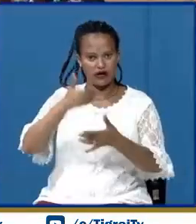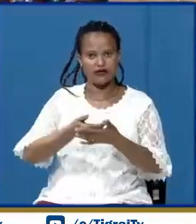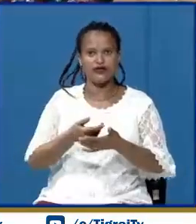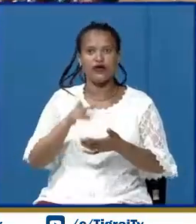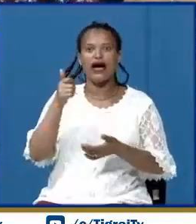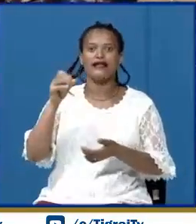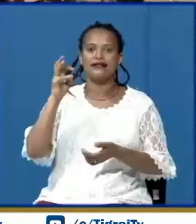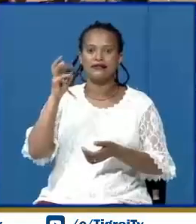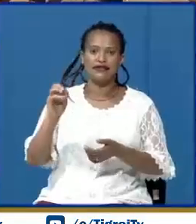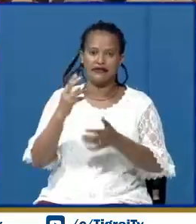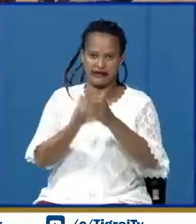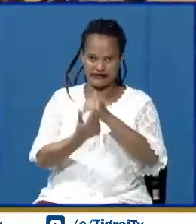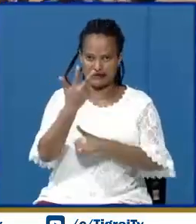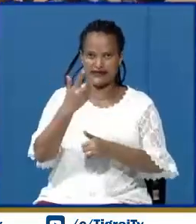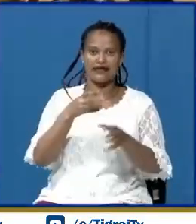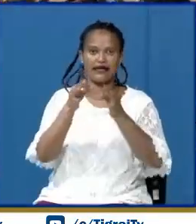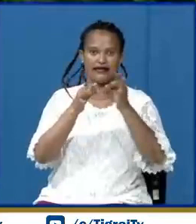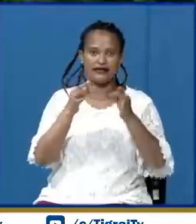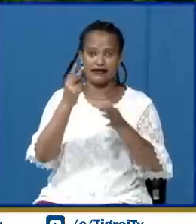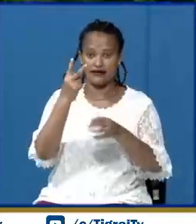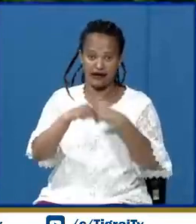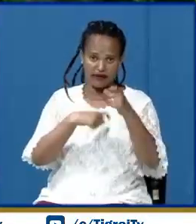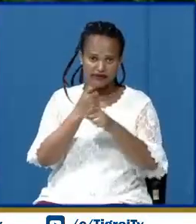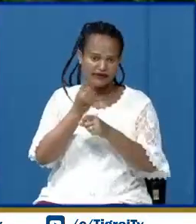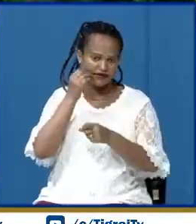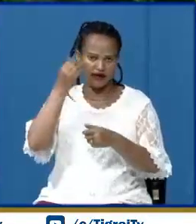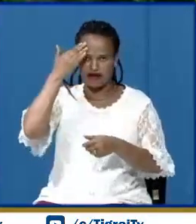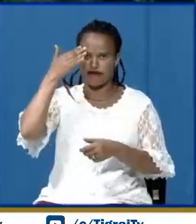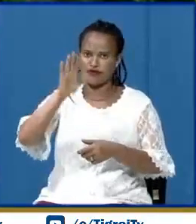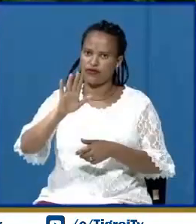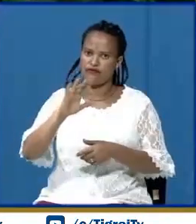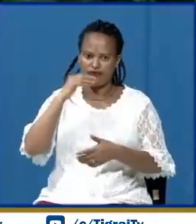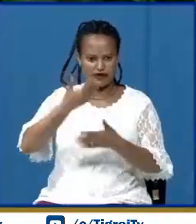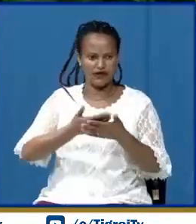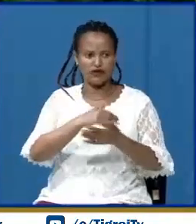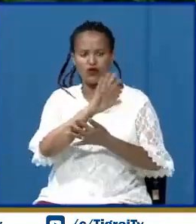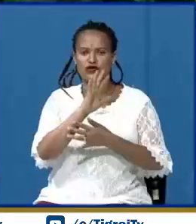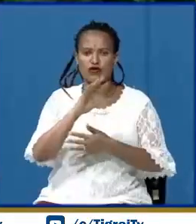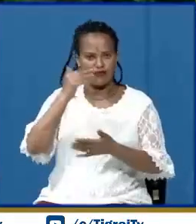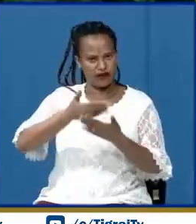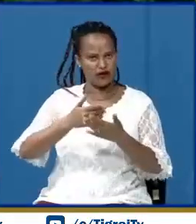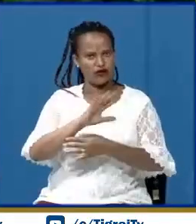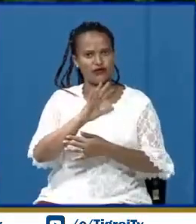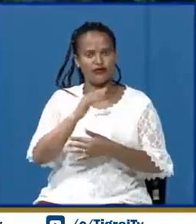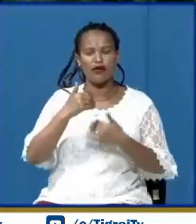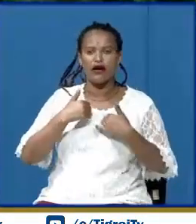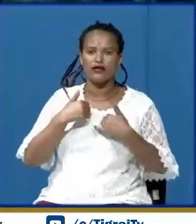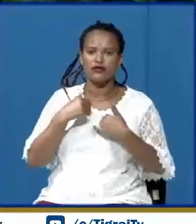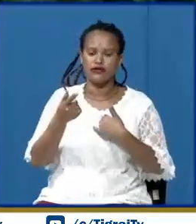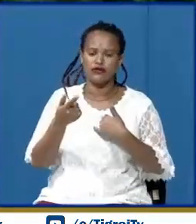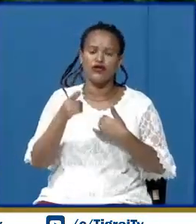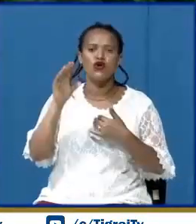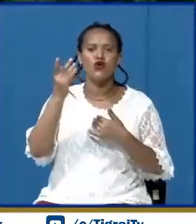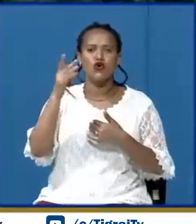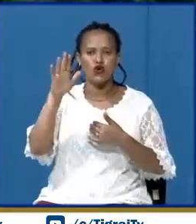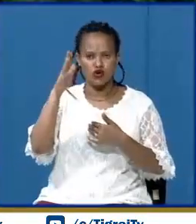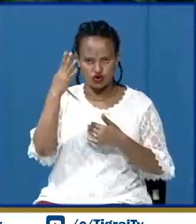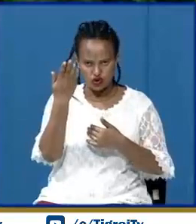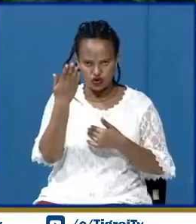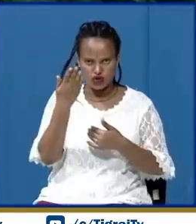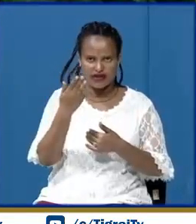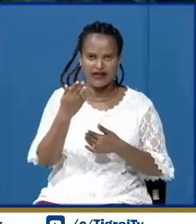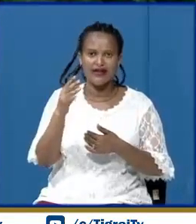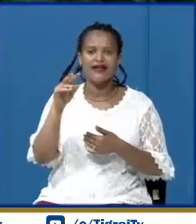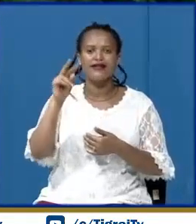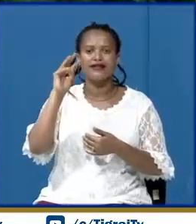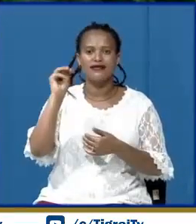ከተማ ፅብ እንዳስላሴ ገሊፀን። ኣነ ክልተ ዓመተይ ገዛ ይፈልጡ ቆልዑተ ይወፅኦም ደቂ ይወፅኦም ኣነ ብተን ኮረንሾ ካብ ጥሕነን